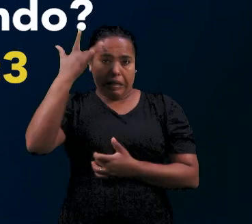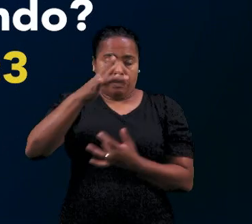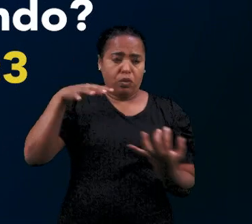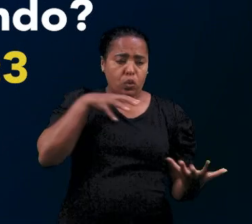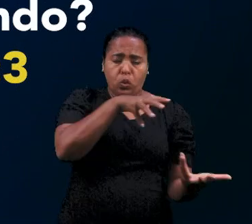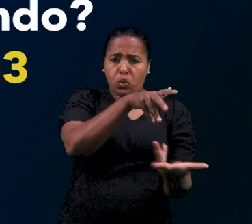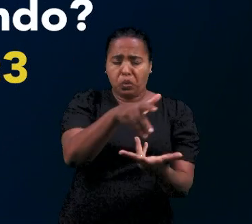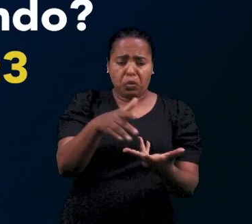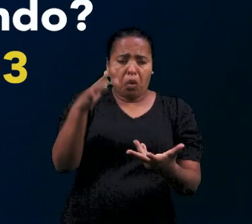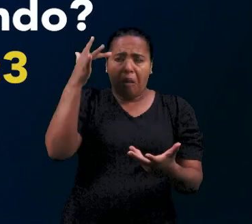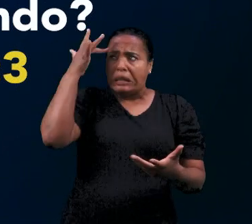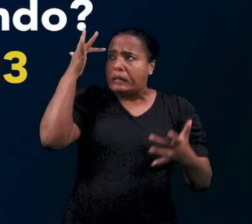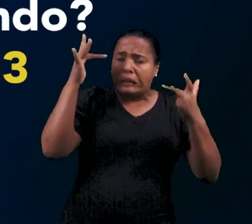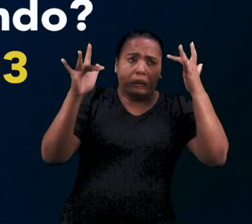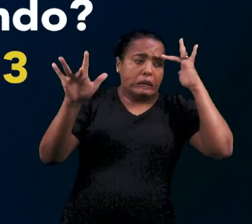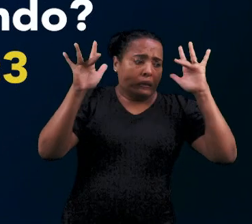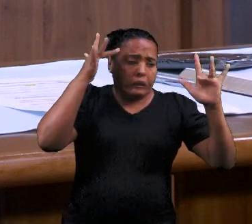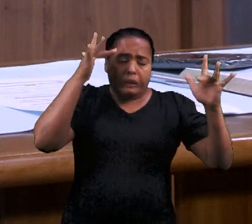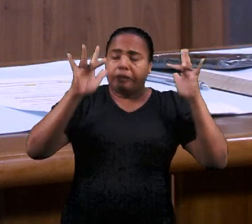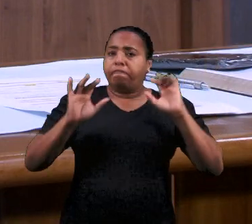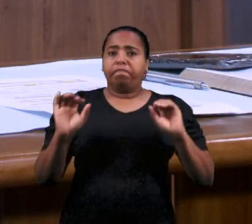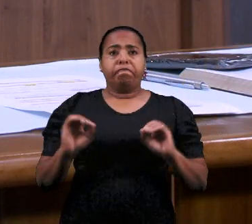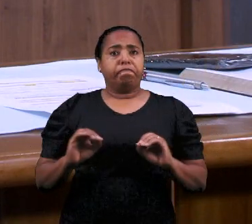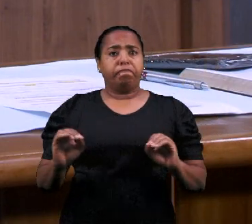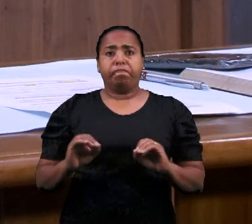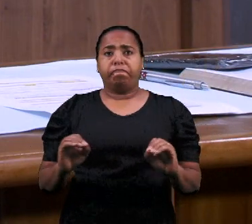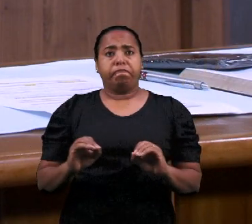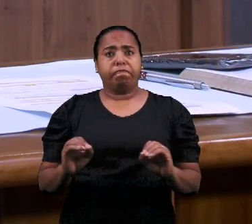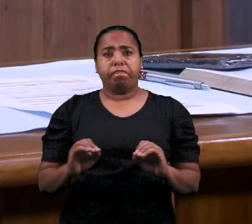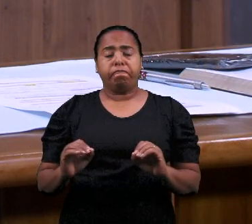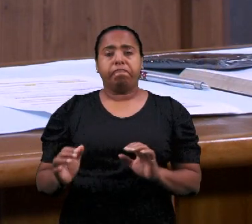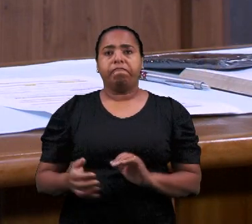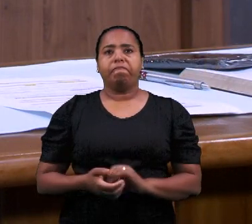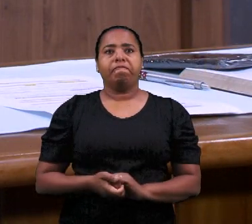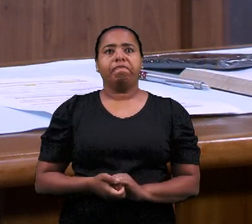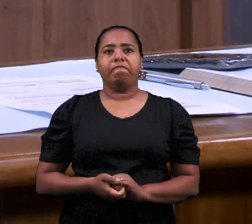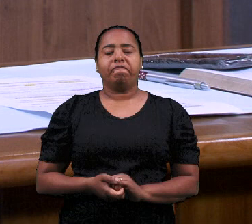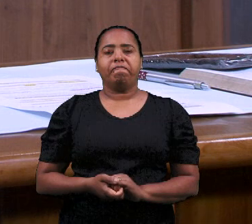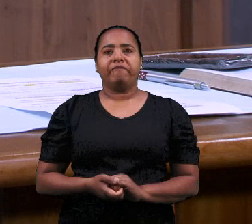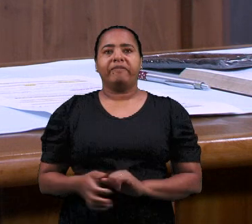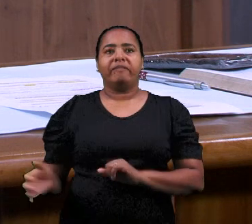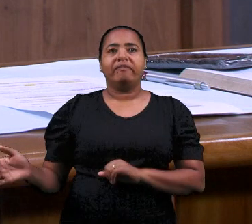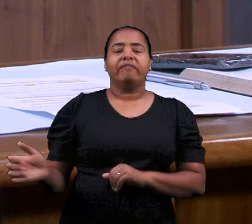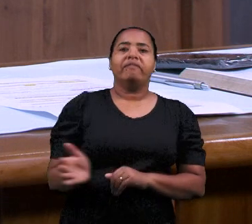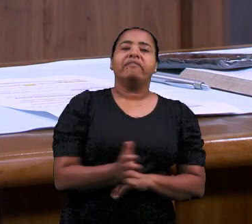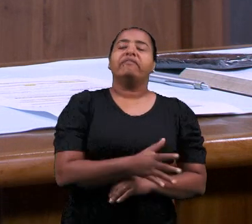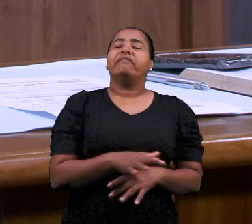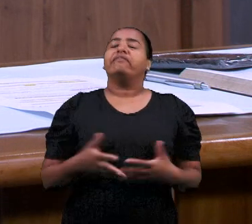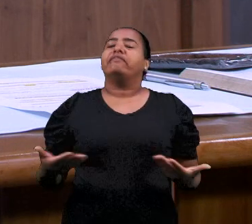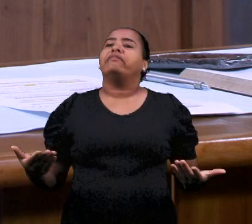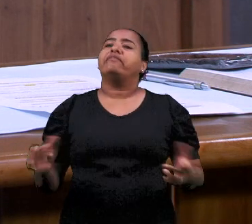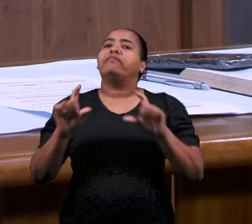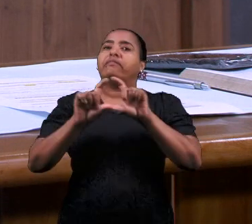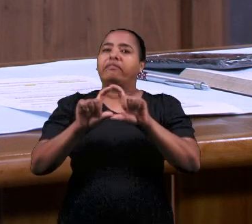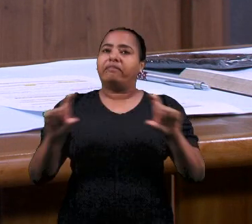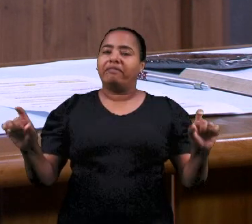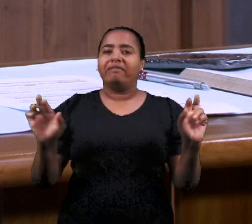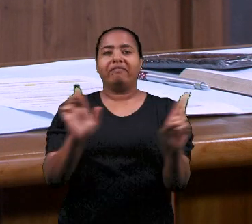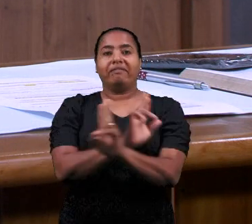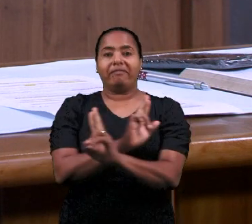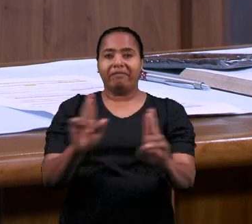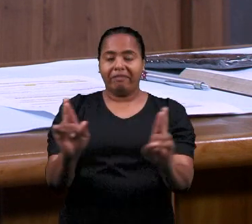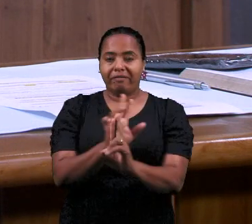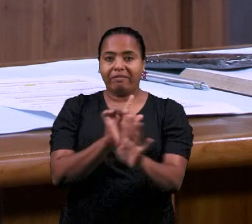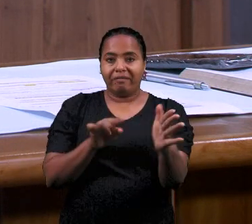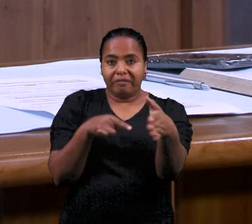signes. Très bien. Maintenant, nous allons voir la phrase qui était liée à cette question parce qu'elle est venue de l'Amérique